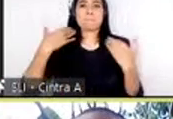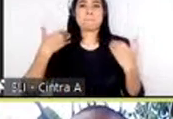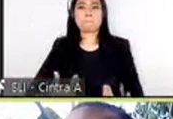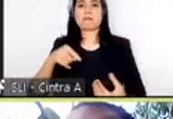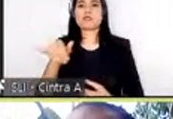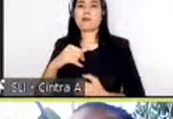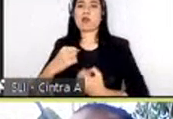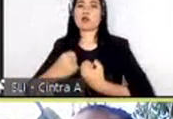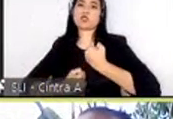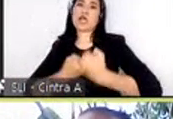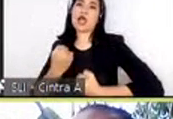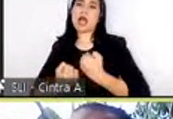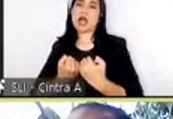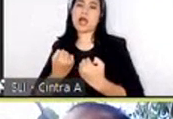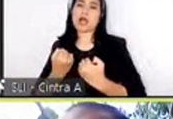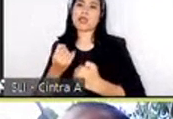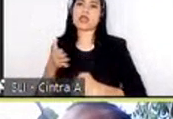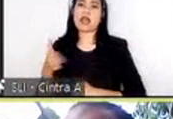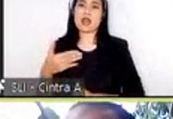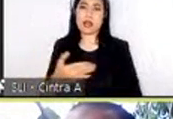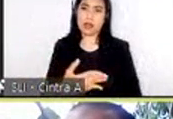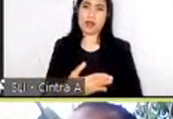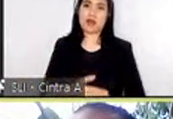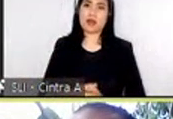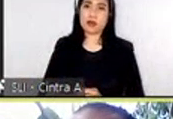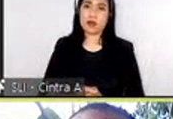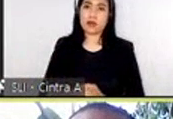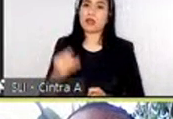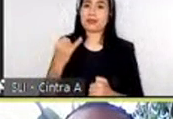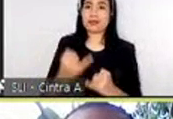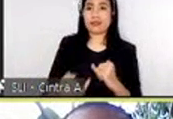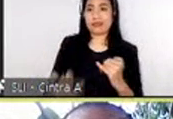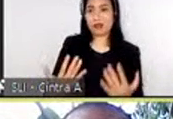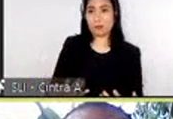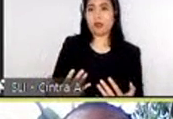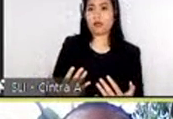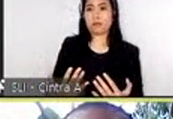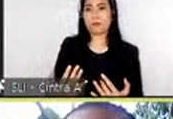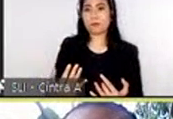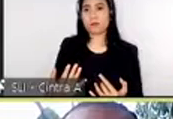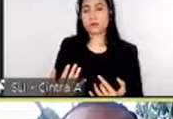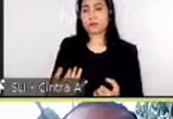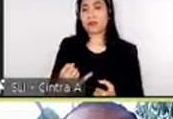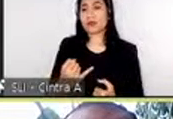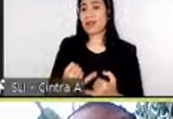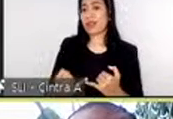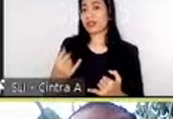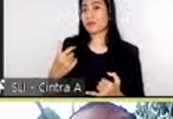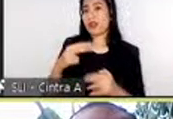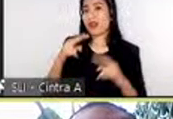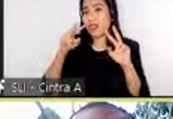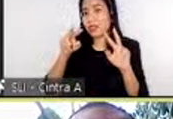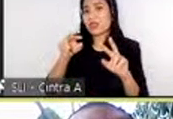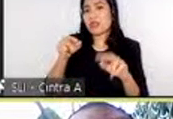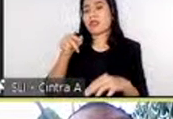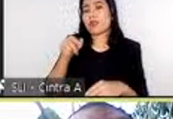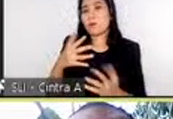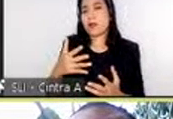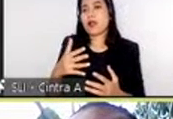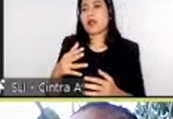eh terakhir apa yang bisa eh di di di kita simak terakhir ini adalah bahwa